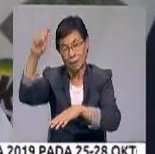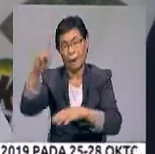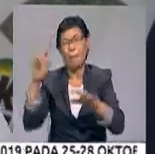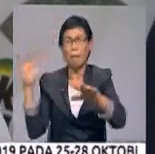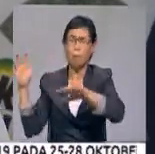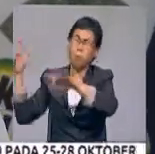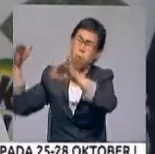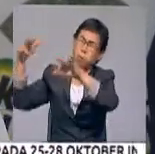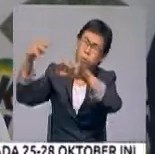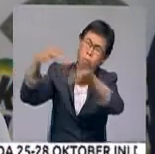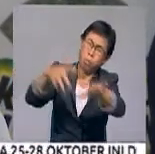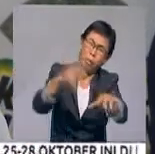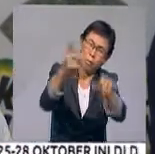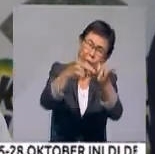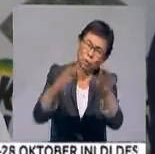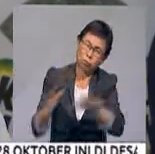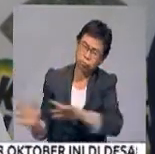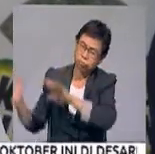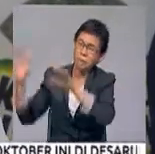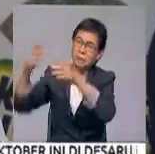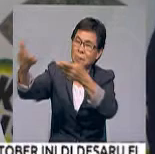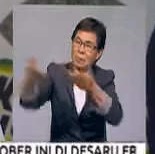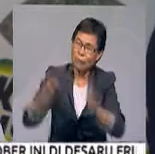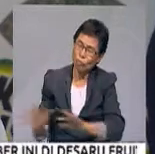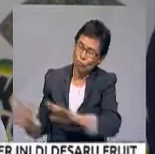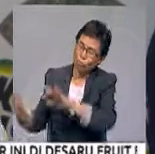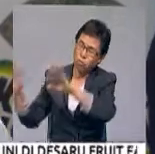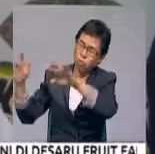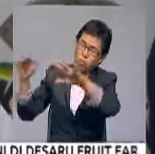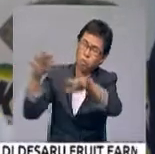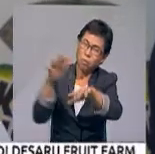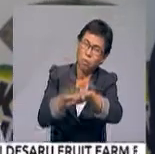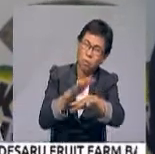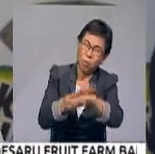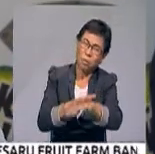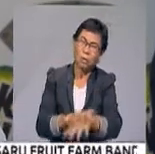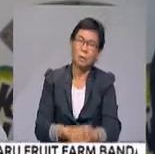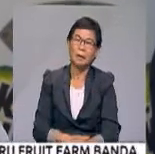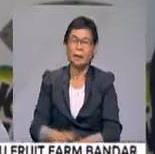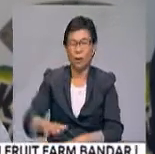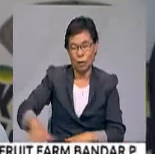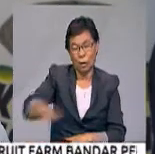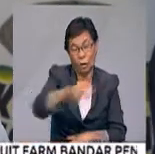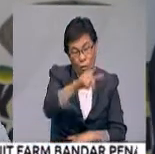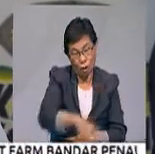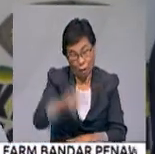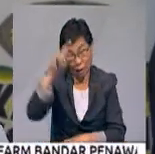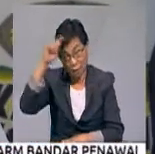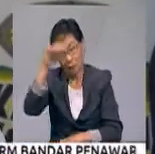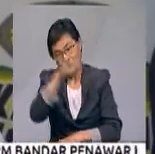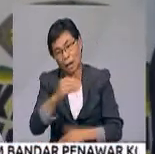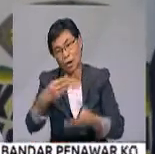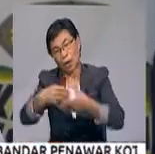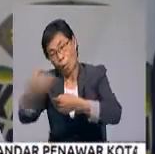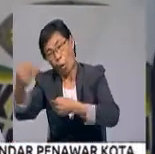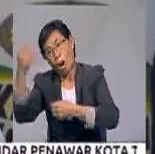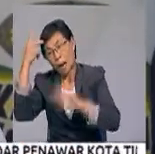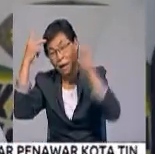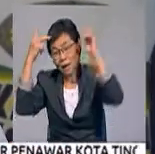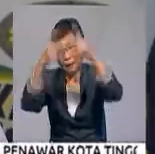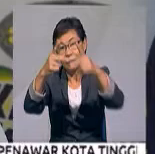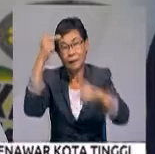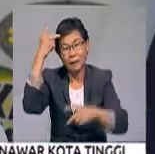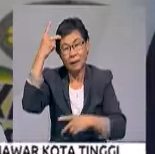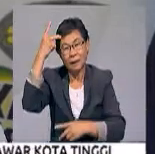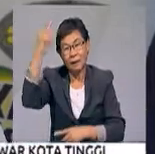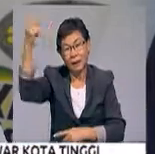kebanjiran kehadiran para peserta, para tetamu yang datang bukan sahaja di kalangan rakyat di Terengganu tapi dengan rakyat dari Kelantan, Pahang dan